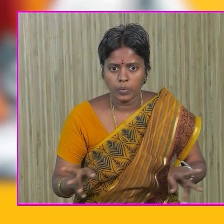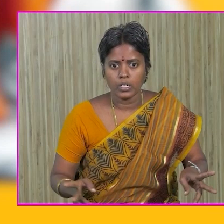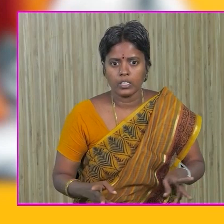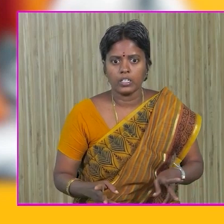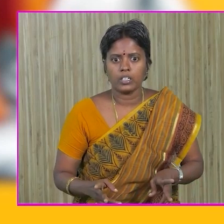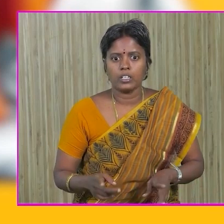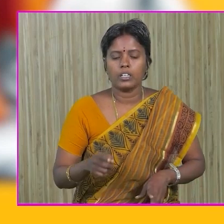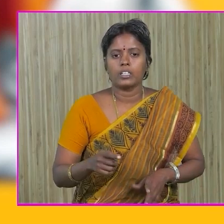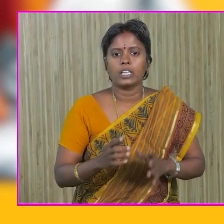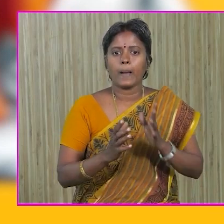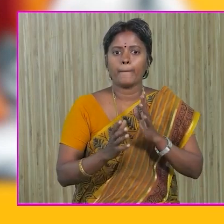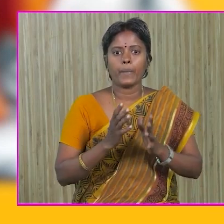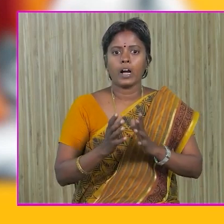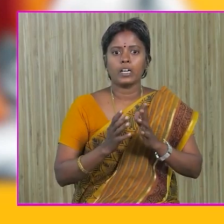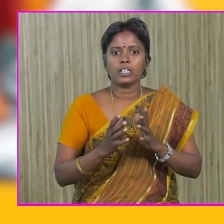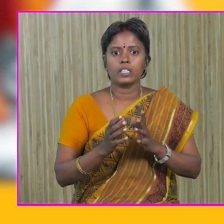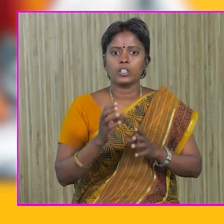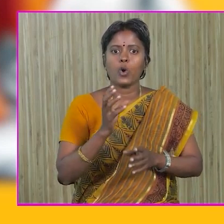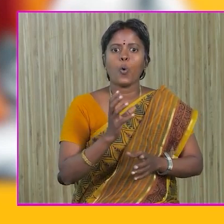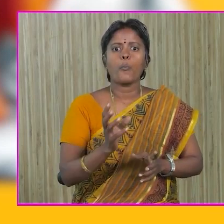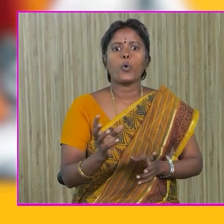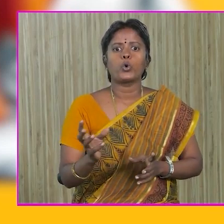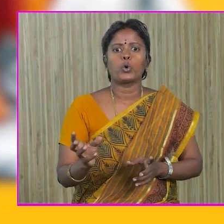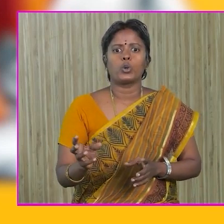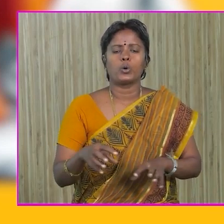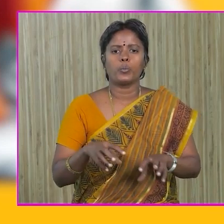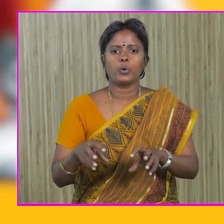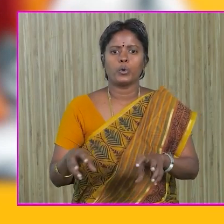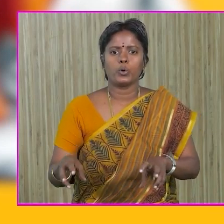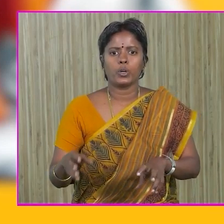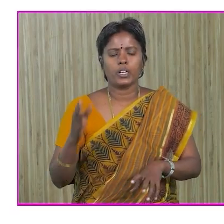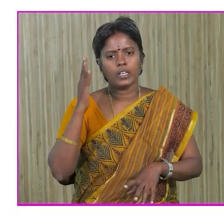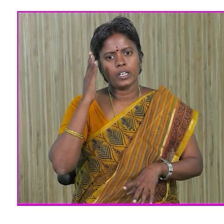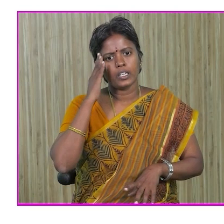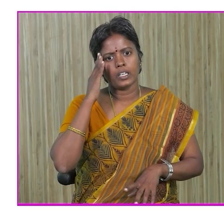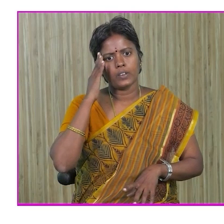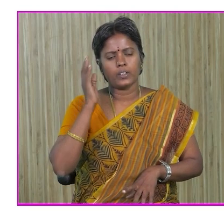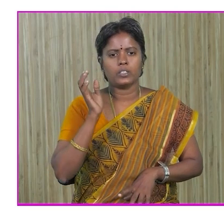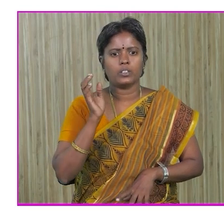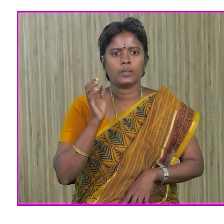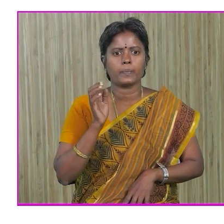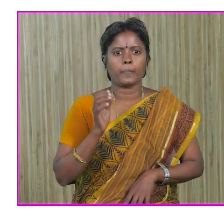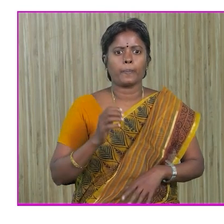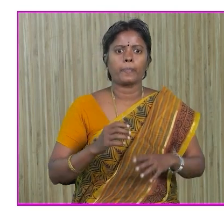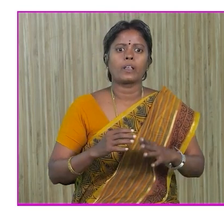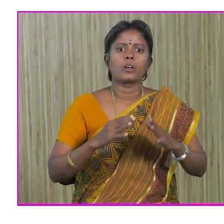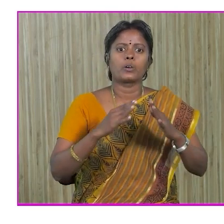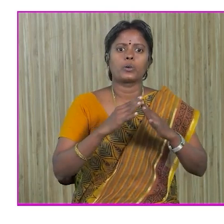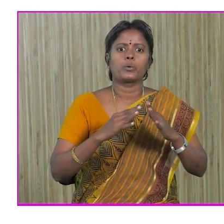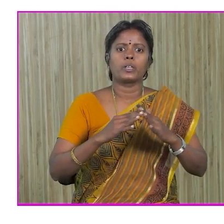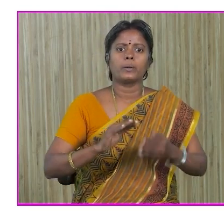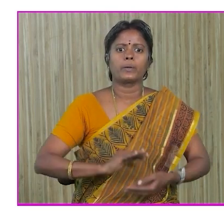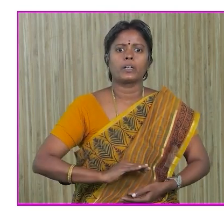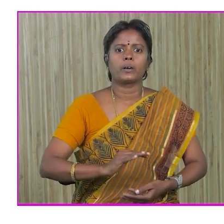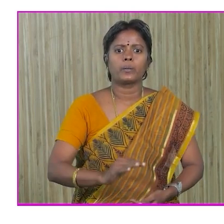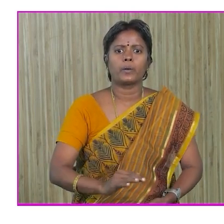பொருளை உணரும்படியாக இந்த எளிய பாடலை கூட நினைவில் வைத்துக் கொள்ளலாம். குடிப்பிறப்பால் அல்லது செல்வ வளத்தால்